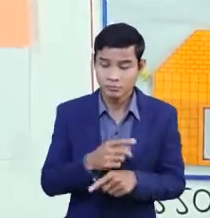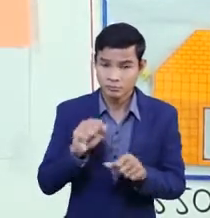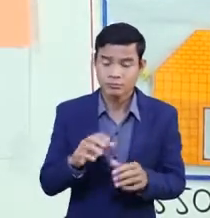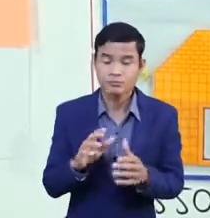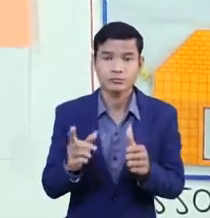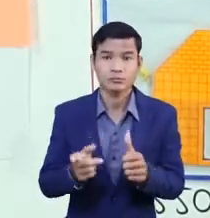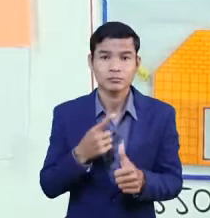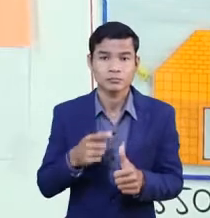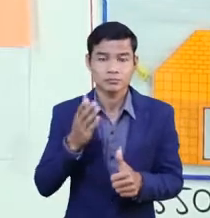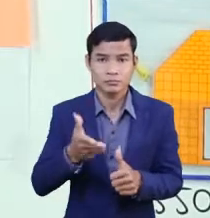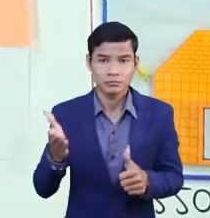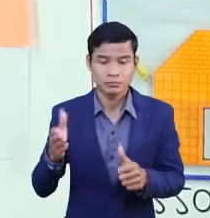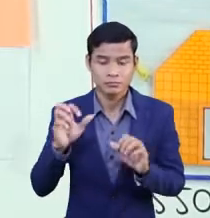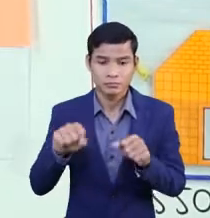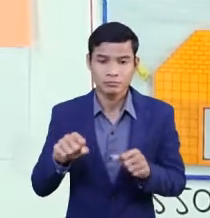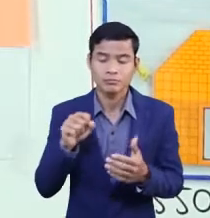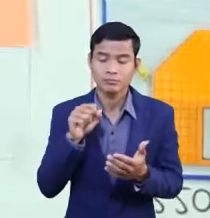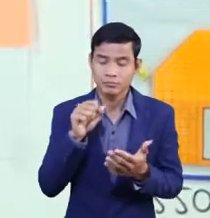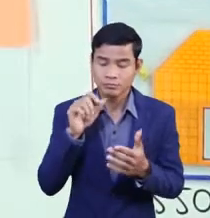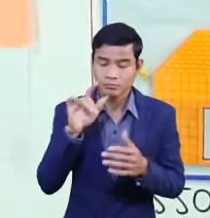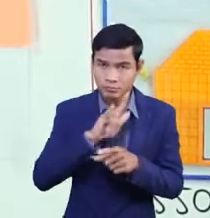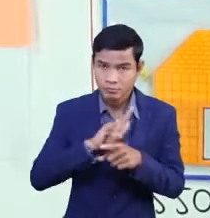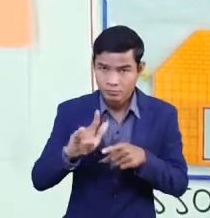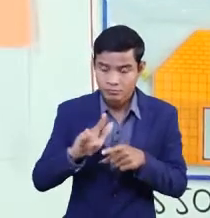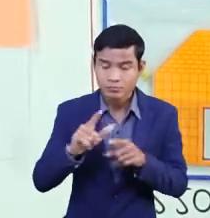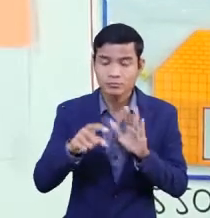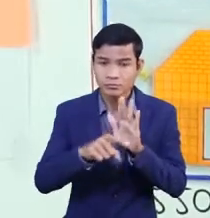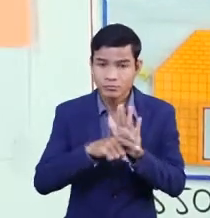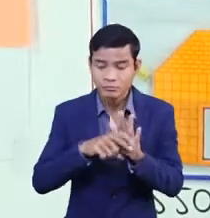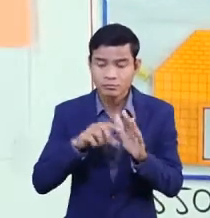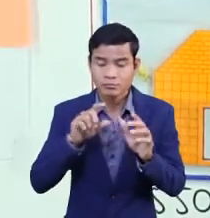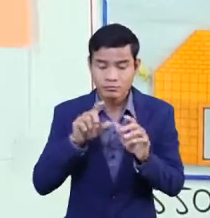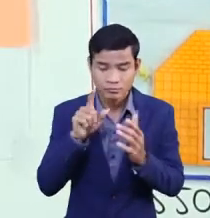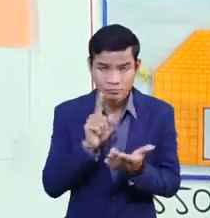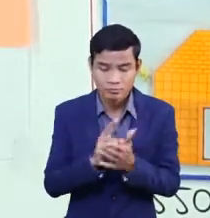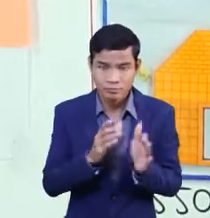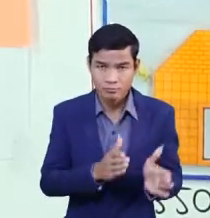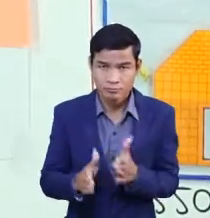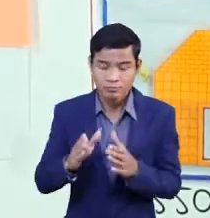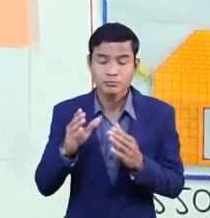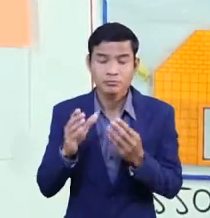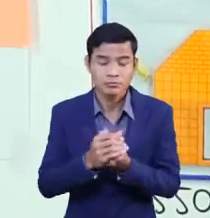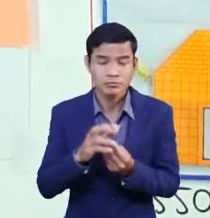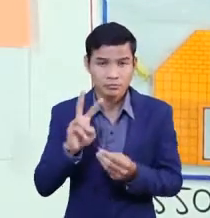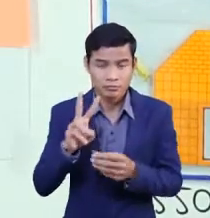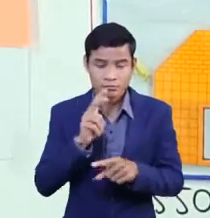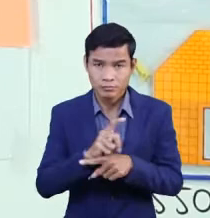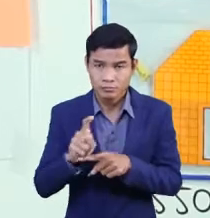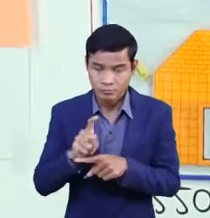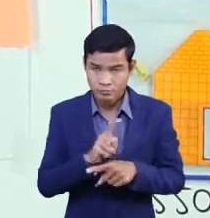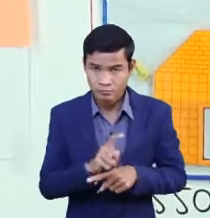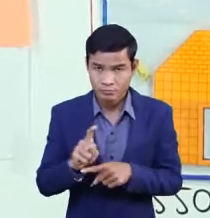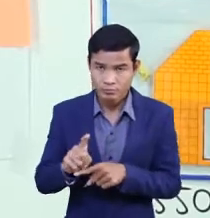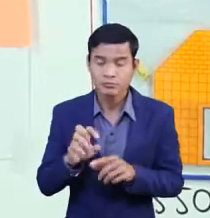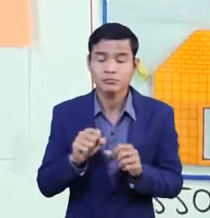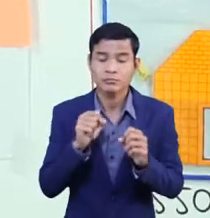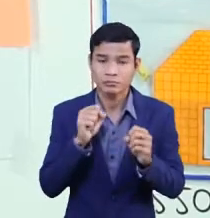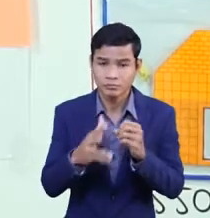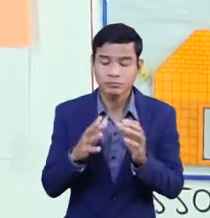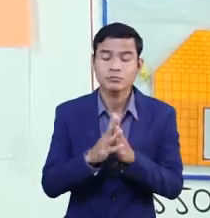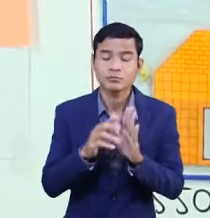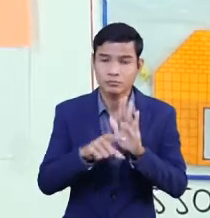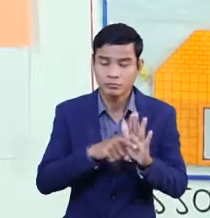ងជាដំបូងគឺយើងចាដើម្បីធ្វើប្រមាណវិធីដកគឺយើងរៀបចំនួនទាំងពីរត្រូវតាមខ្ទង់ណាកូនណាចាដល់ចាប់ដើមដក